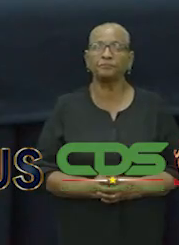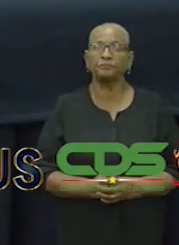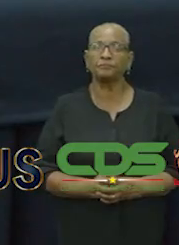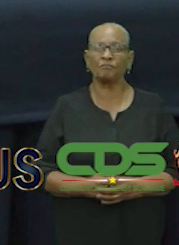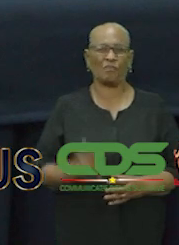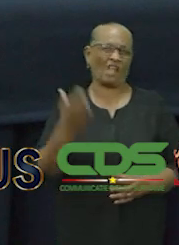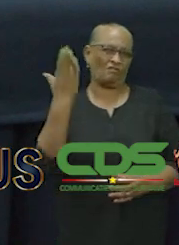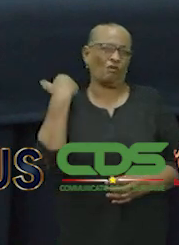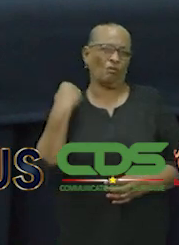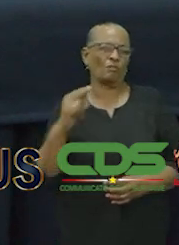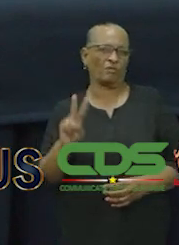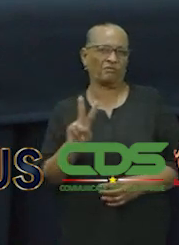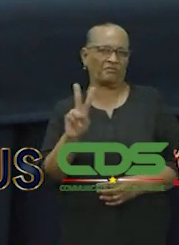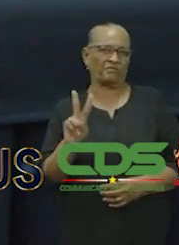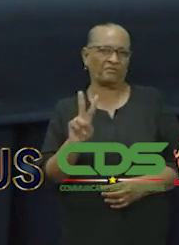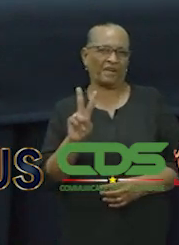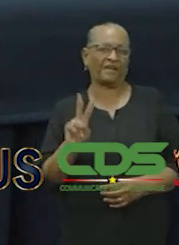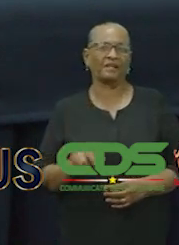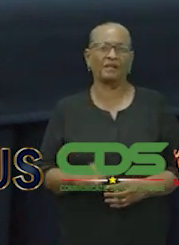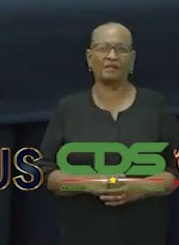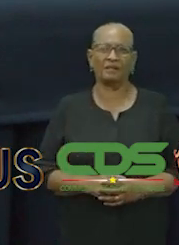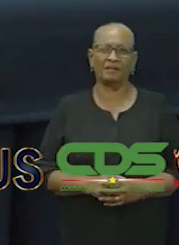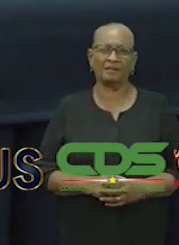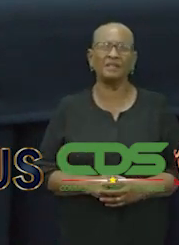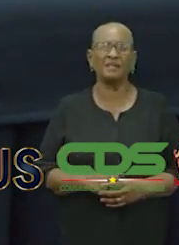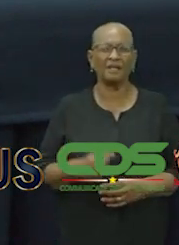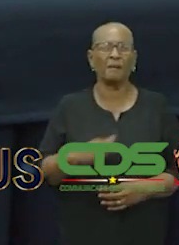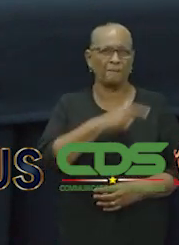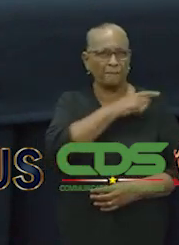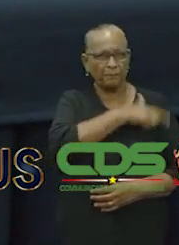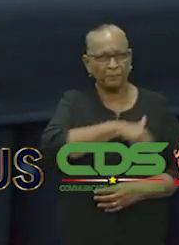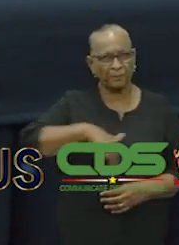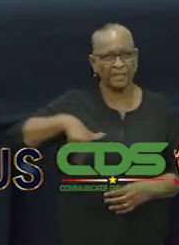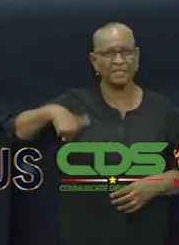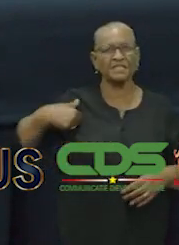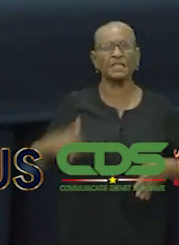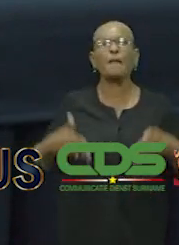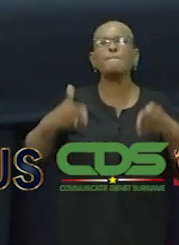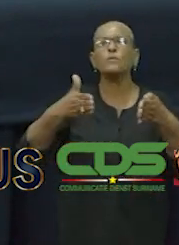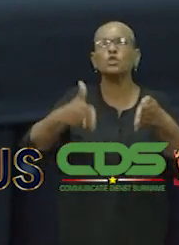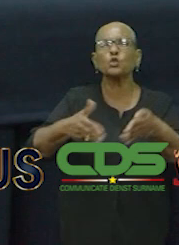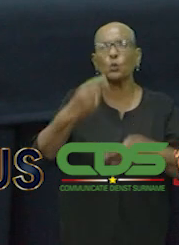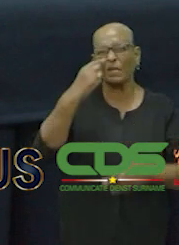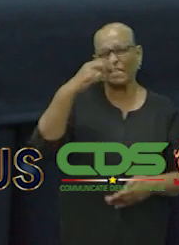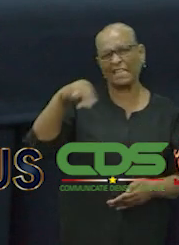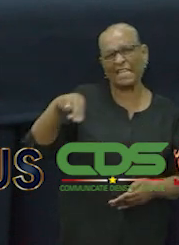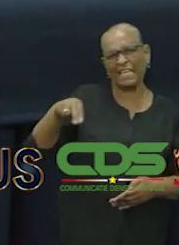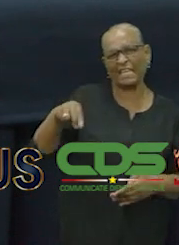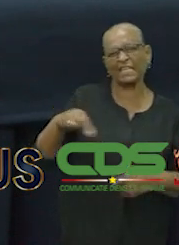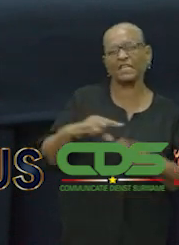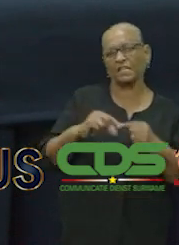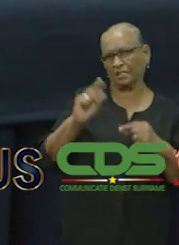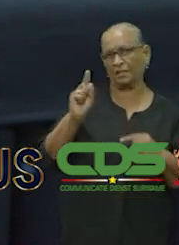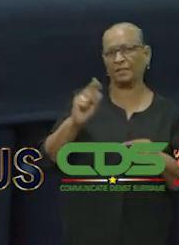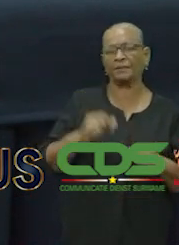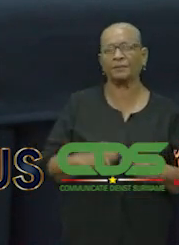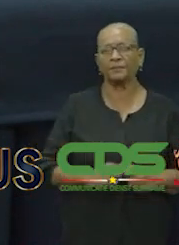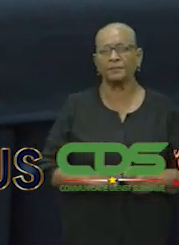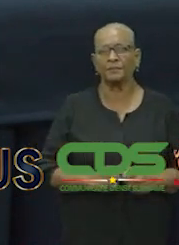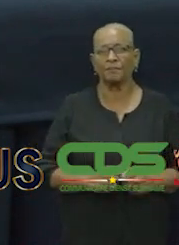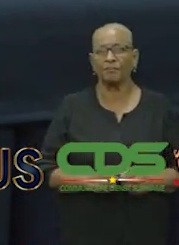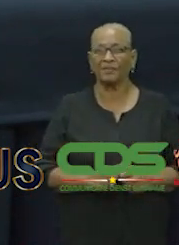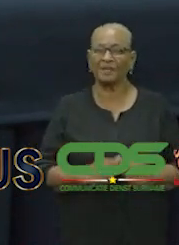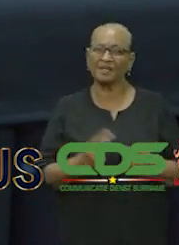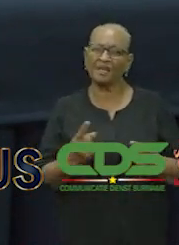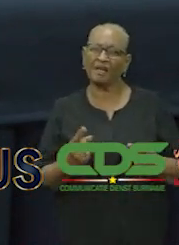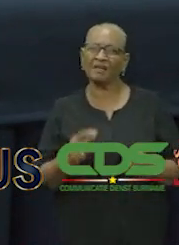Afgelopen vrijdag en heeft de president een bezoek gebracht aan Ikeri, waar hij, wat